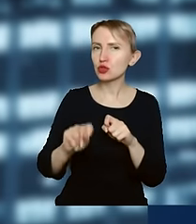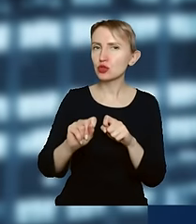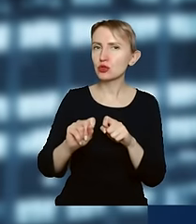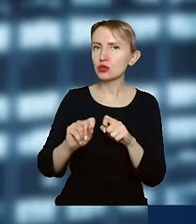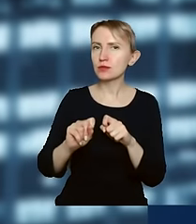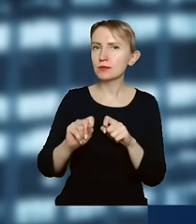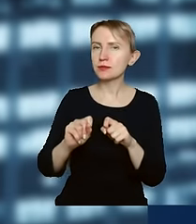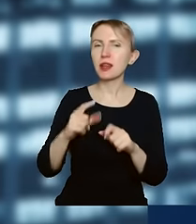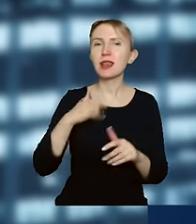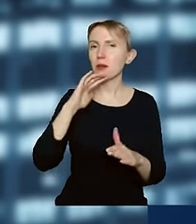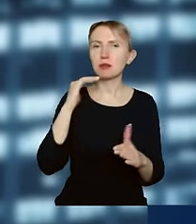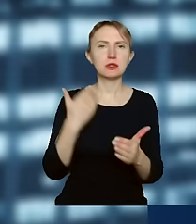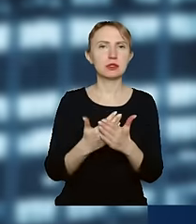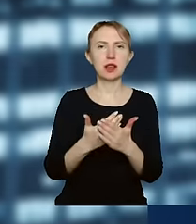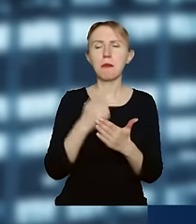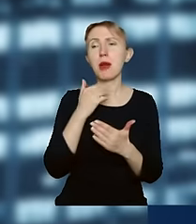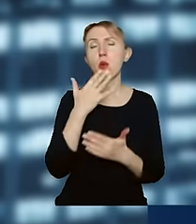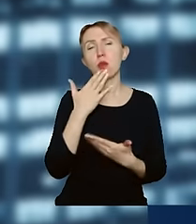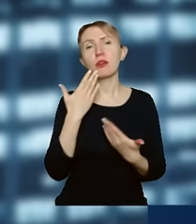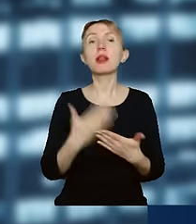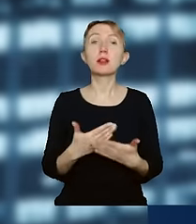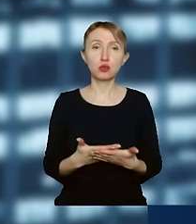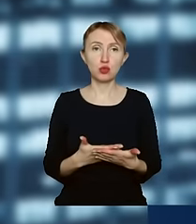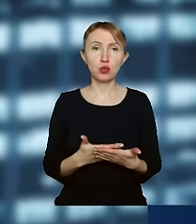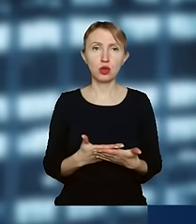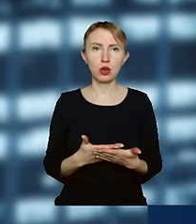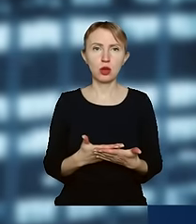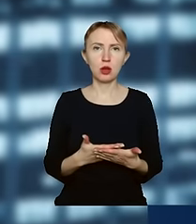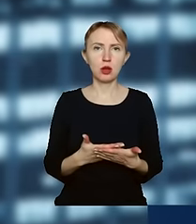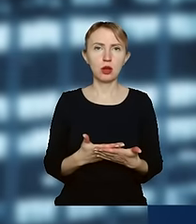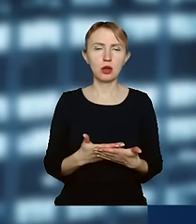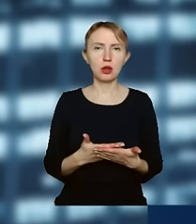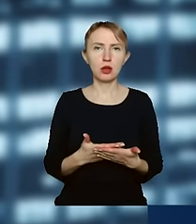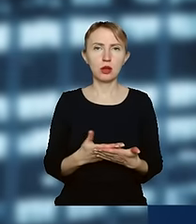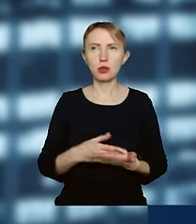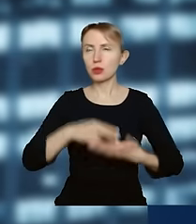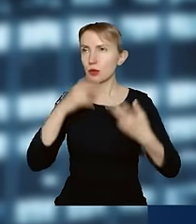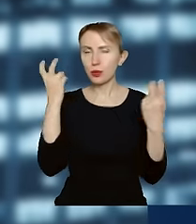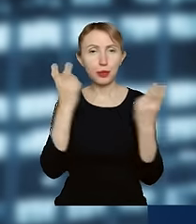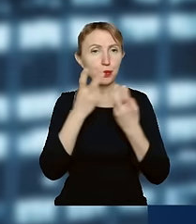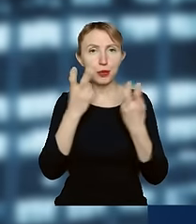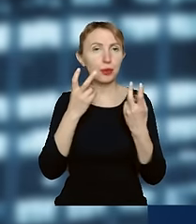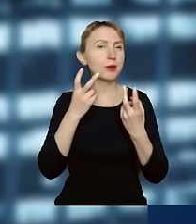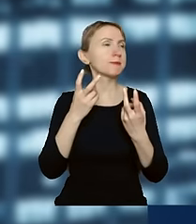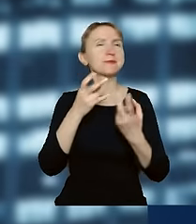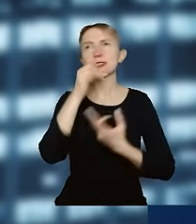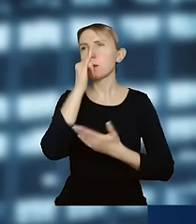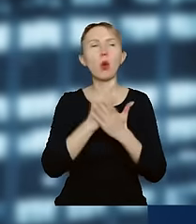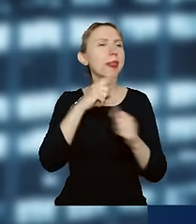no ja się przyznaję, że ja niewiele mówię, ale to dlatego, że po prostu to jest tak fascynujące. Ja nie jestem w stanie się